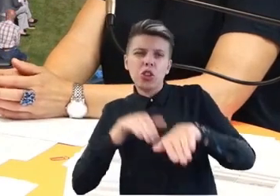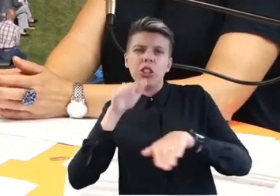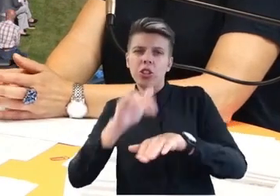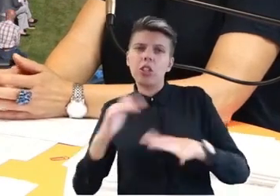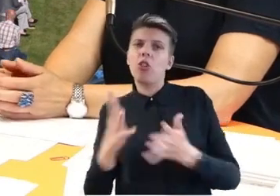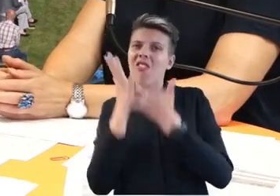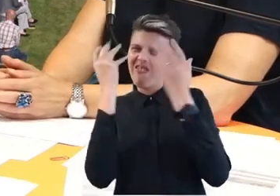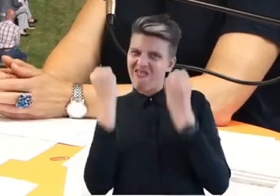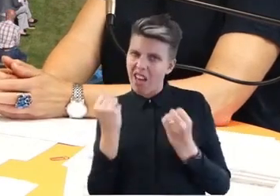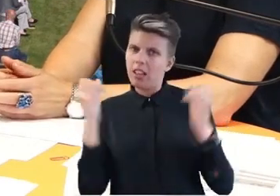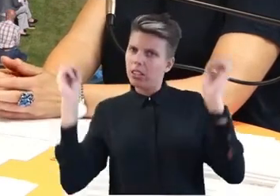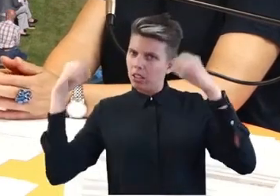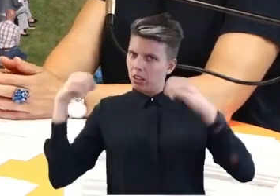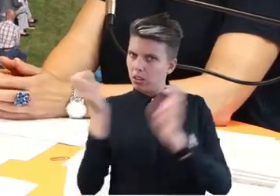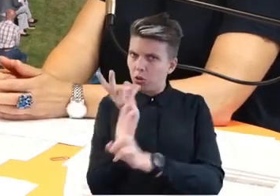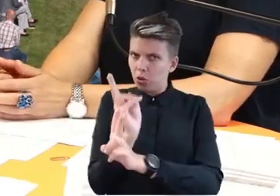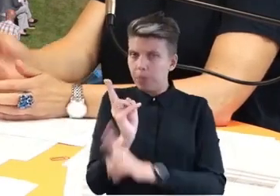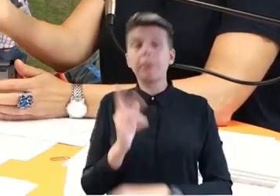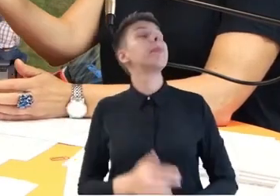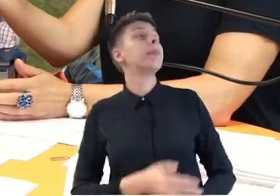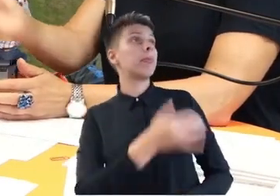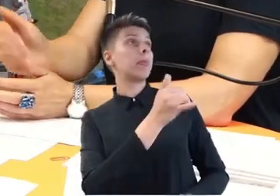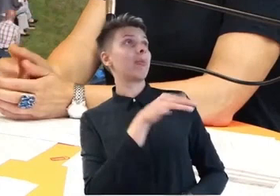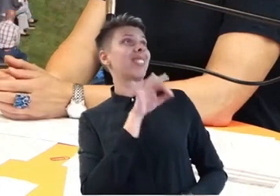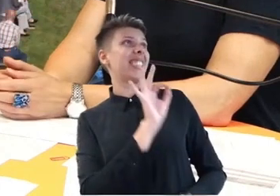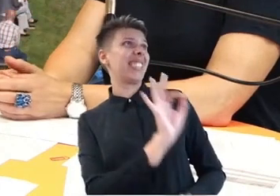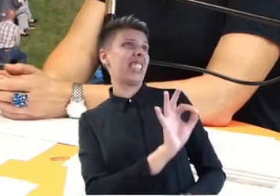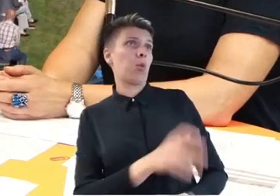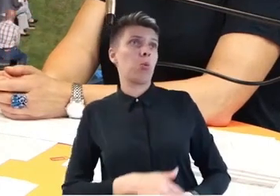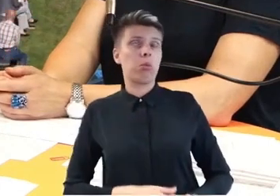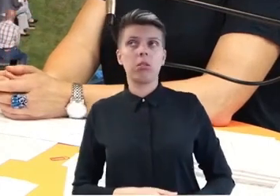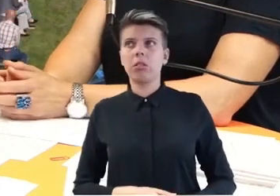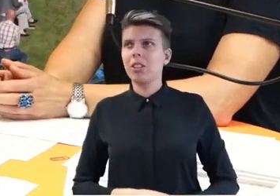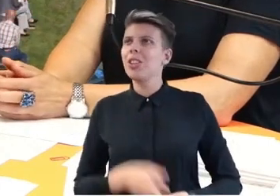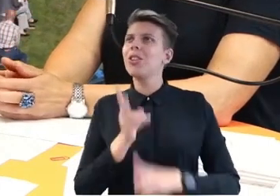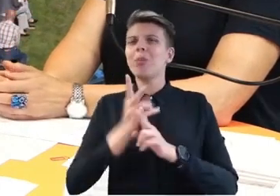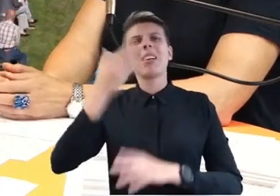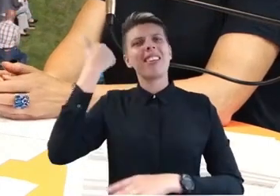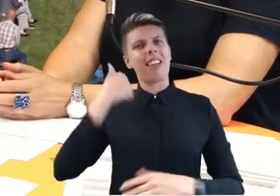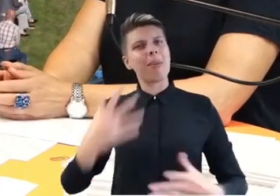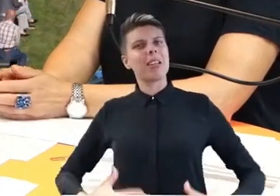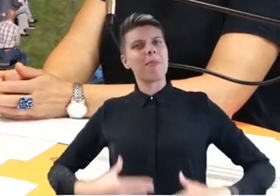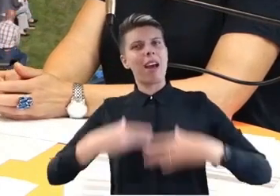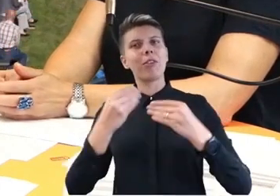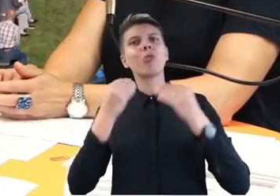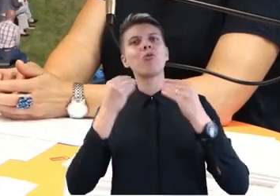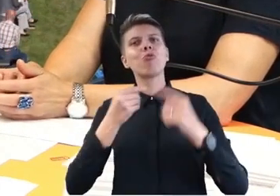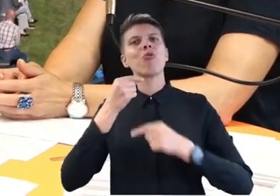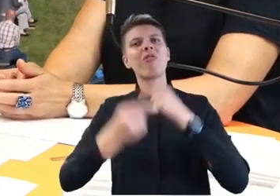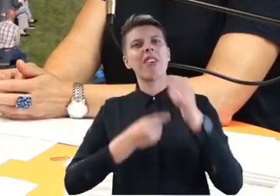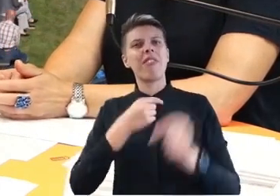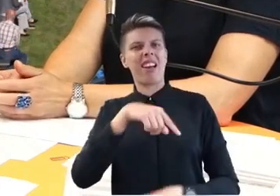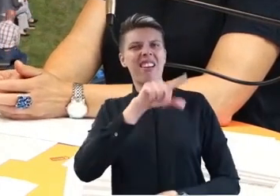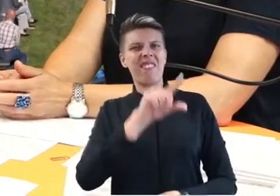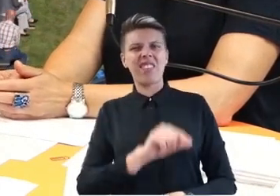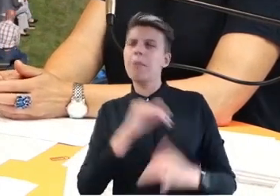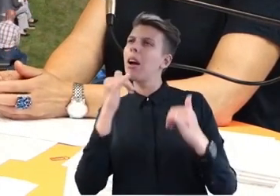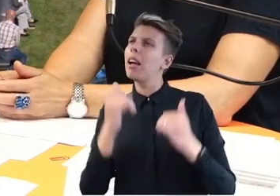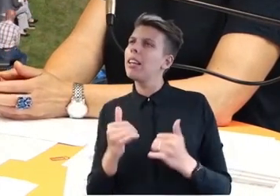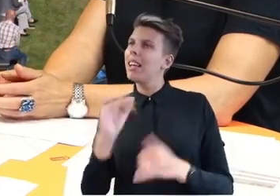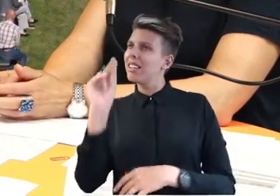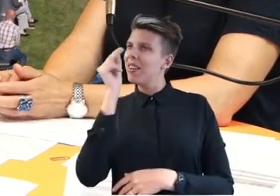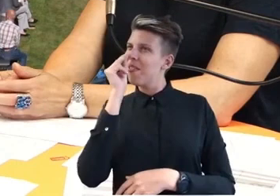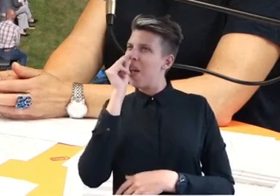wollte ja das ist doch sehr gut dass sie immer ich weiß am anfang waren es auch wenige verfahren wie viele verfahren das jetzt wo sie bei